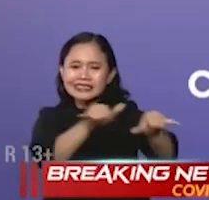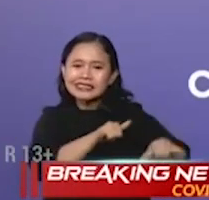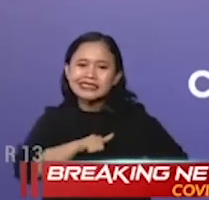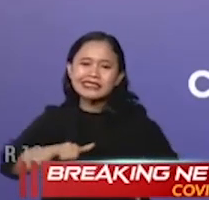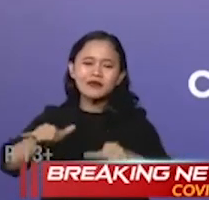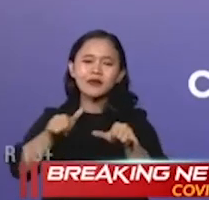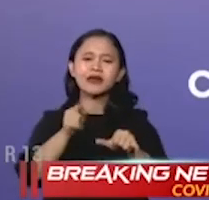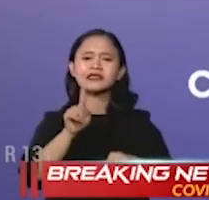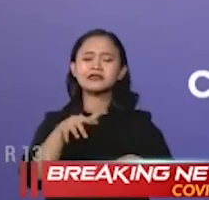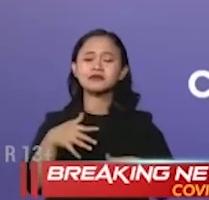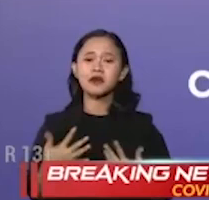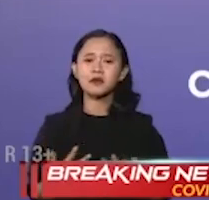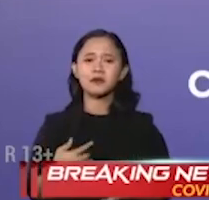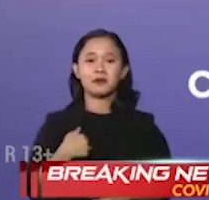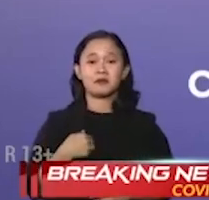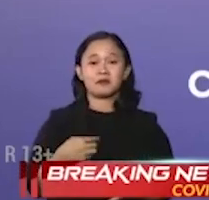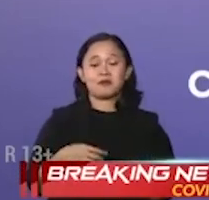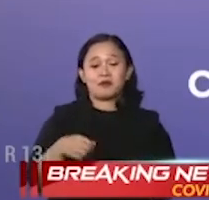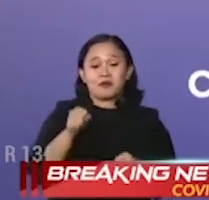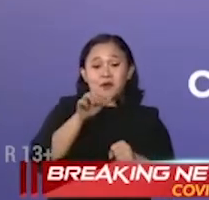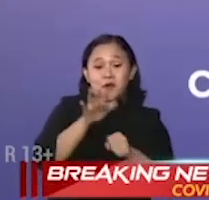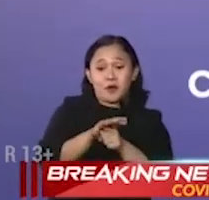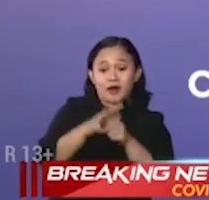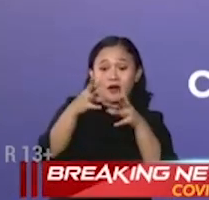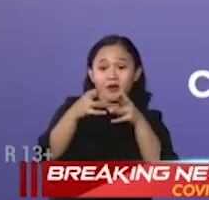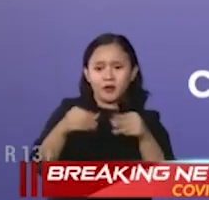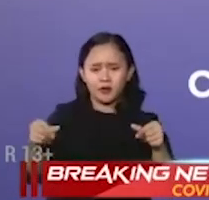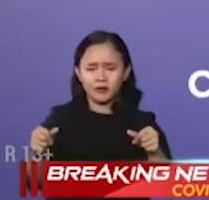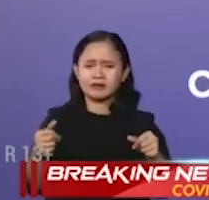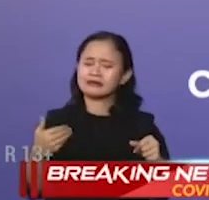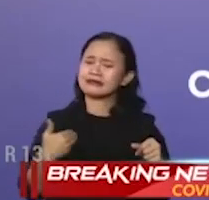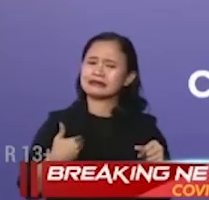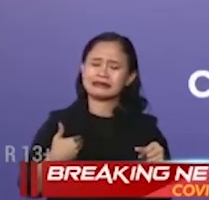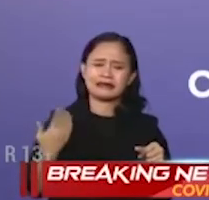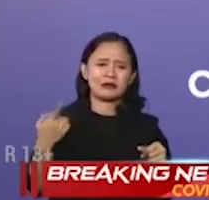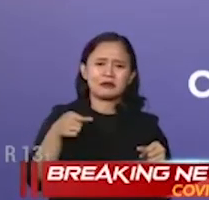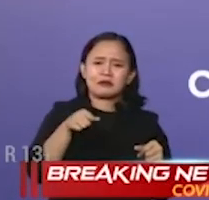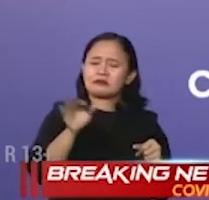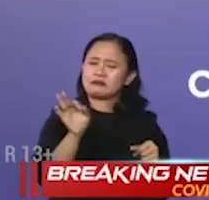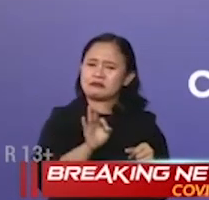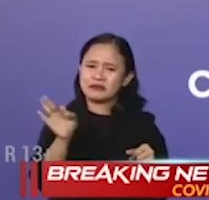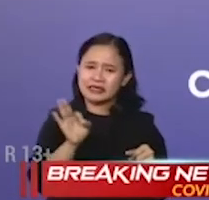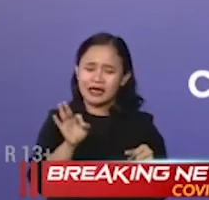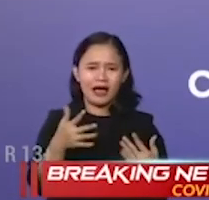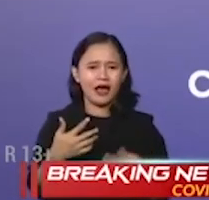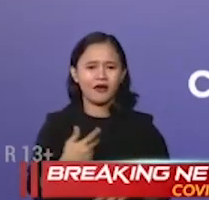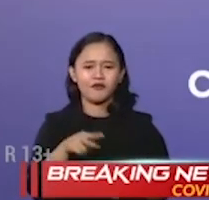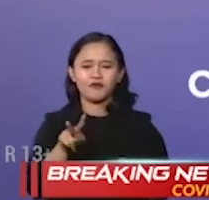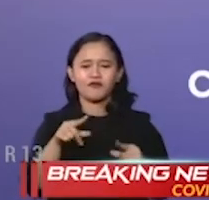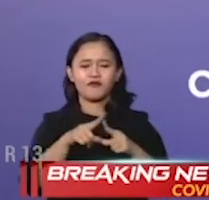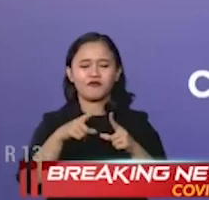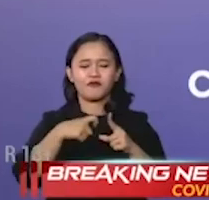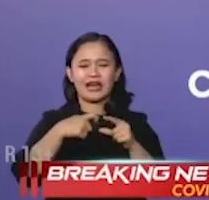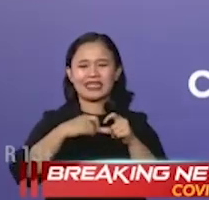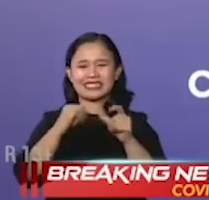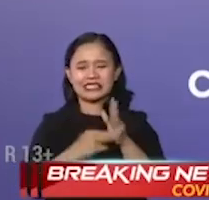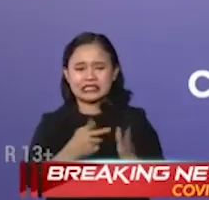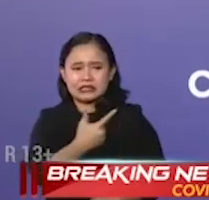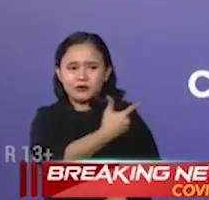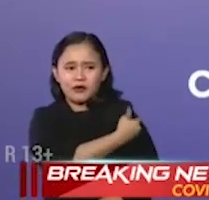ini belum bisa kita atasi dengan memberikan kekebalan buatan melalui vaksin Hai